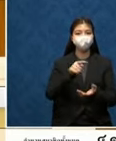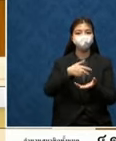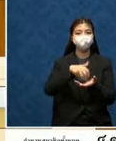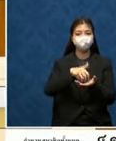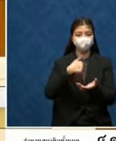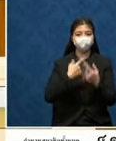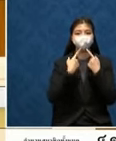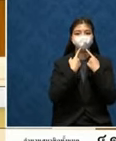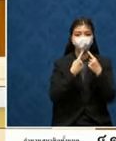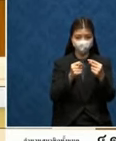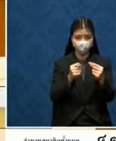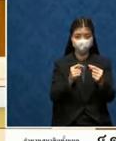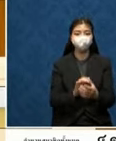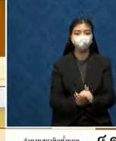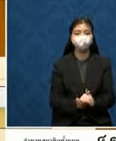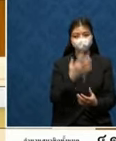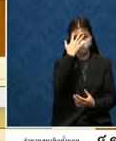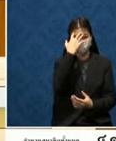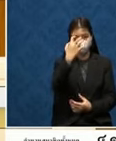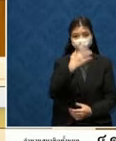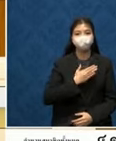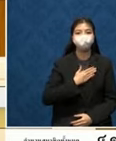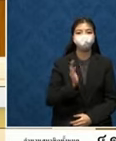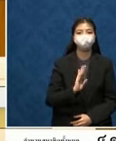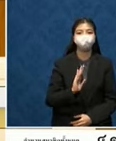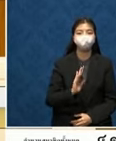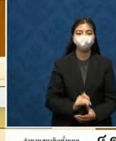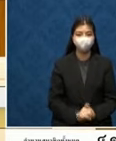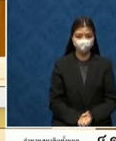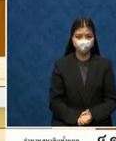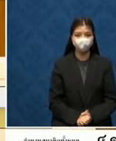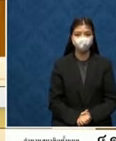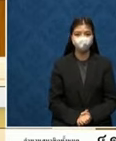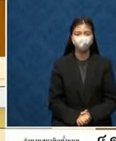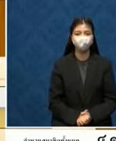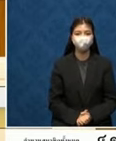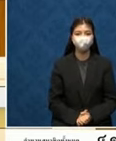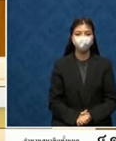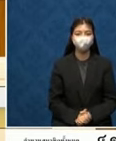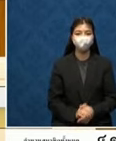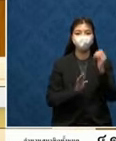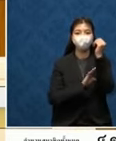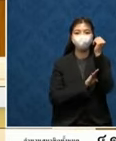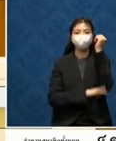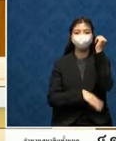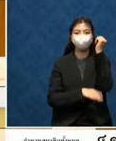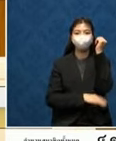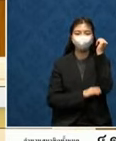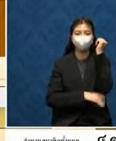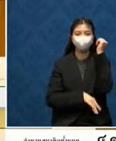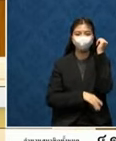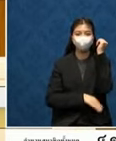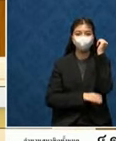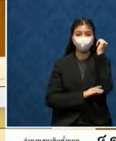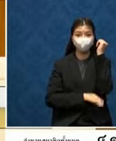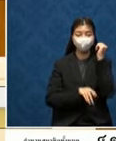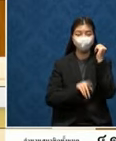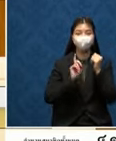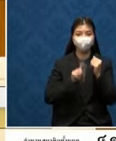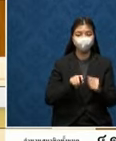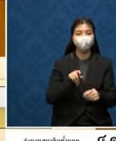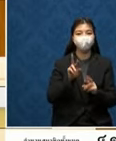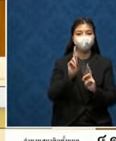กลับไปแค่นั้นเองนะครับอย่าโกรธผมในเรื่องสารภาคใต้วันนี้ท่านต้องพูด